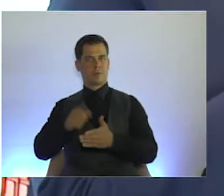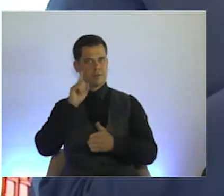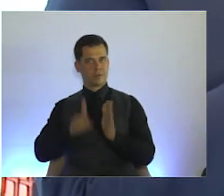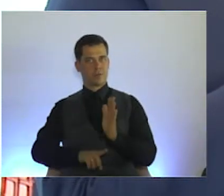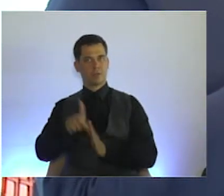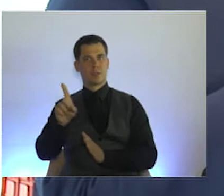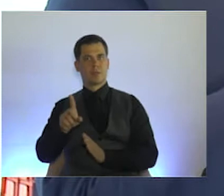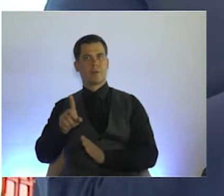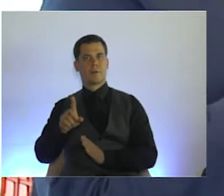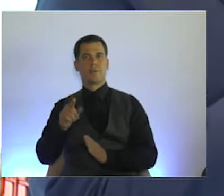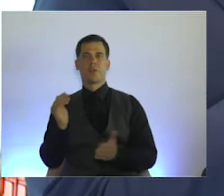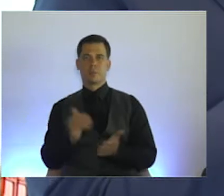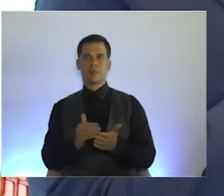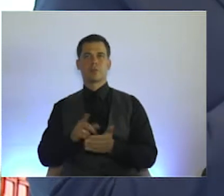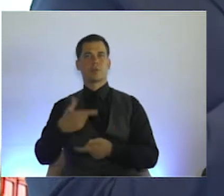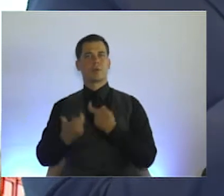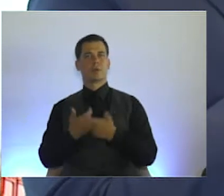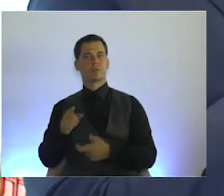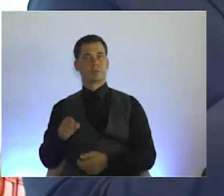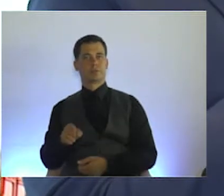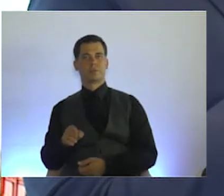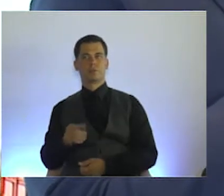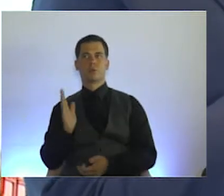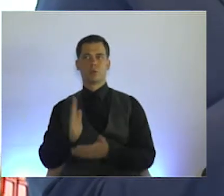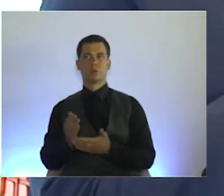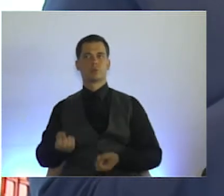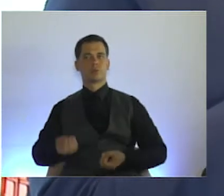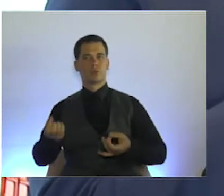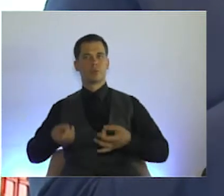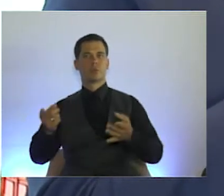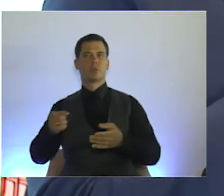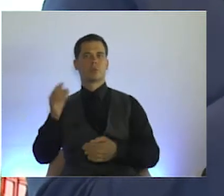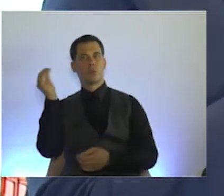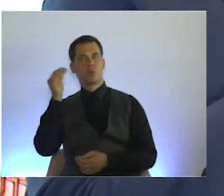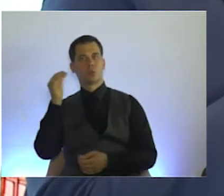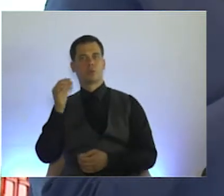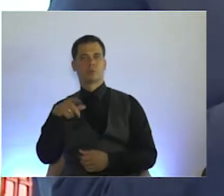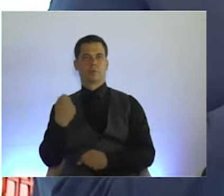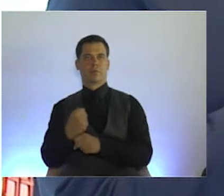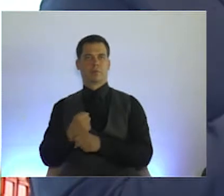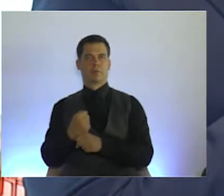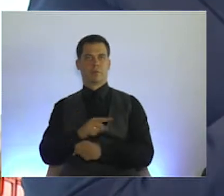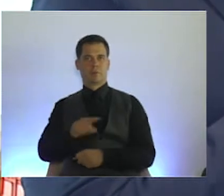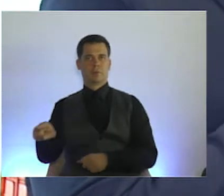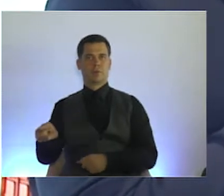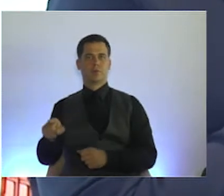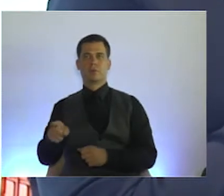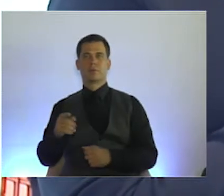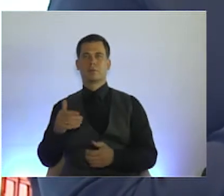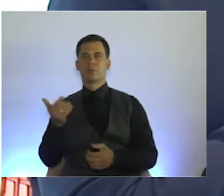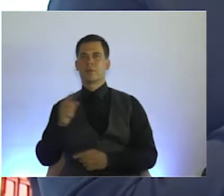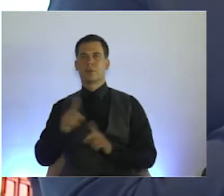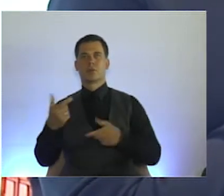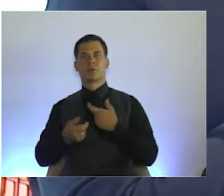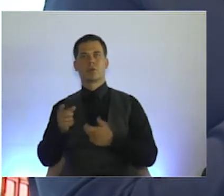które pozwolą, żeby wykreować tutaj, wyuczyć pracownika, który nie pójdzie, nie zasili